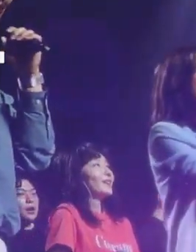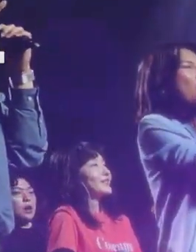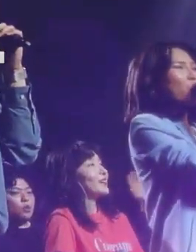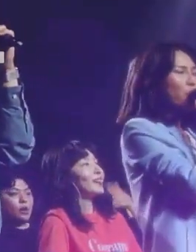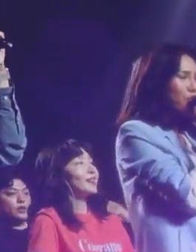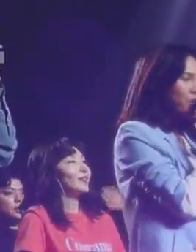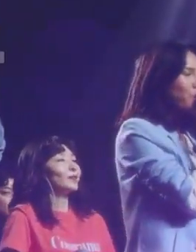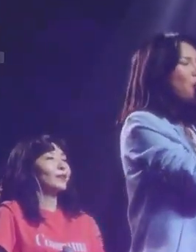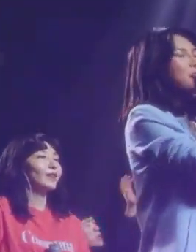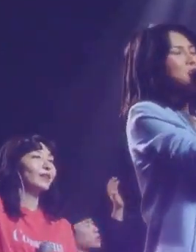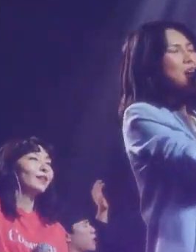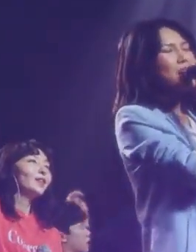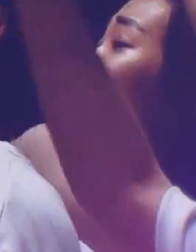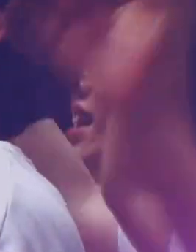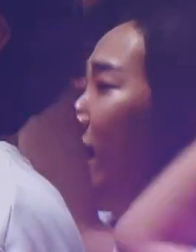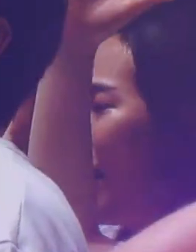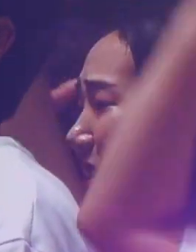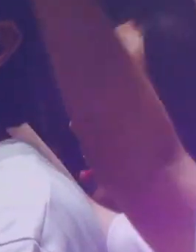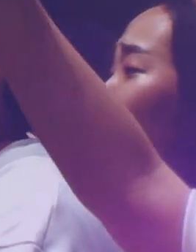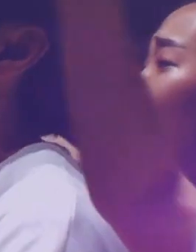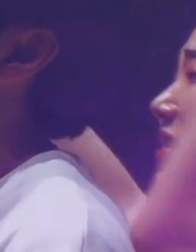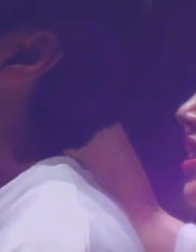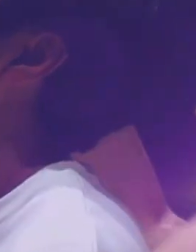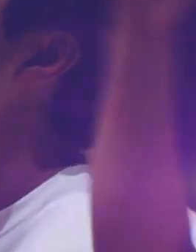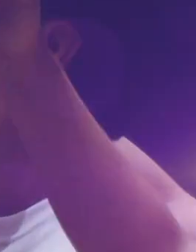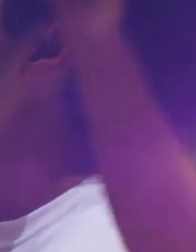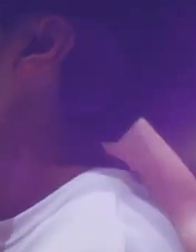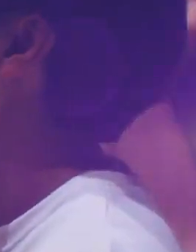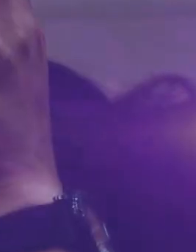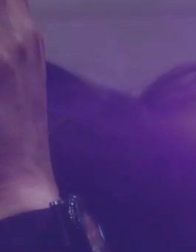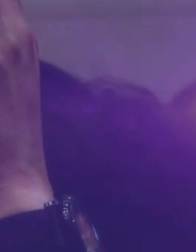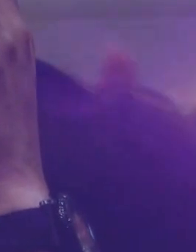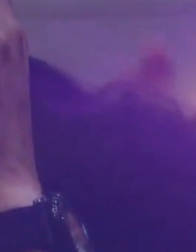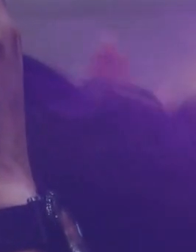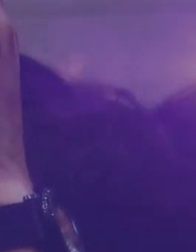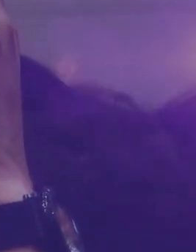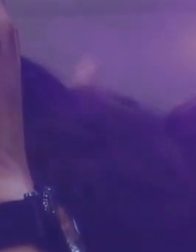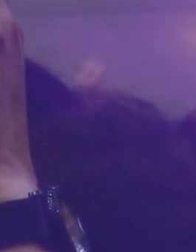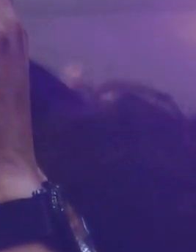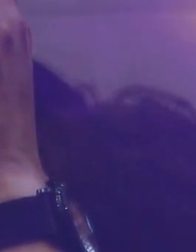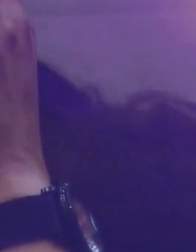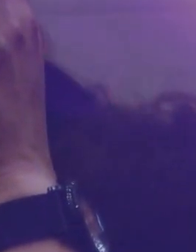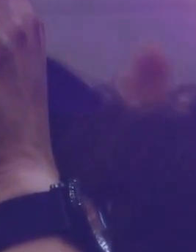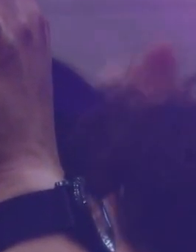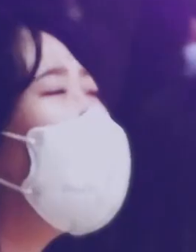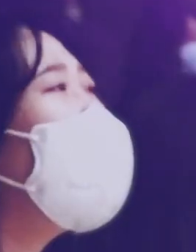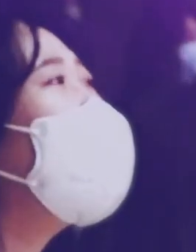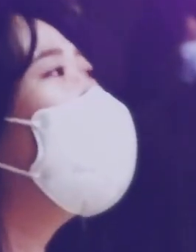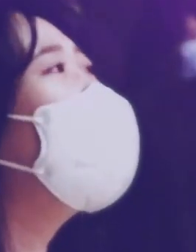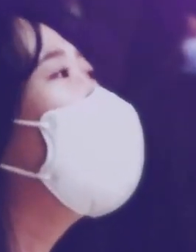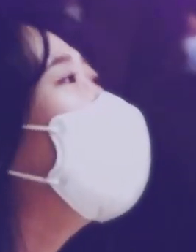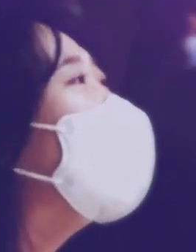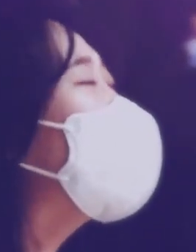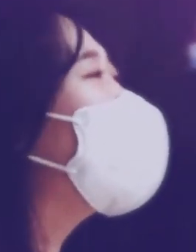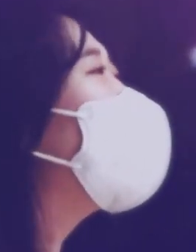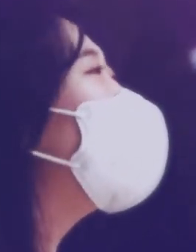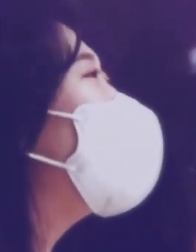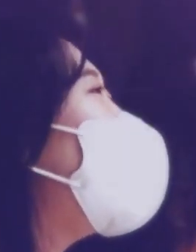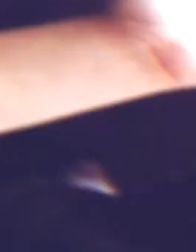온전한 예배를 위해서는 말씀과 기도로 나아가야 합니다. 찬양과 경배로 일어서야 합니다.